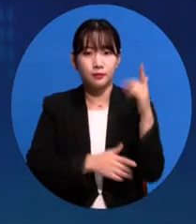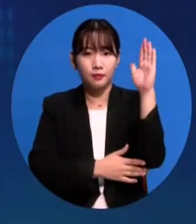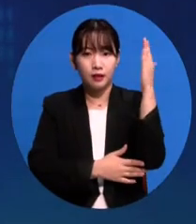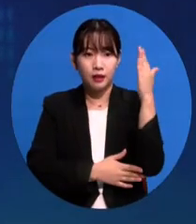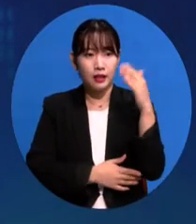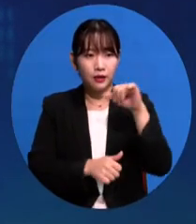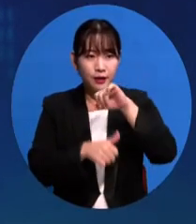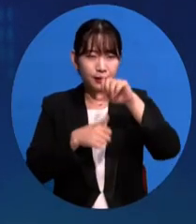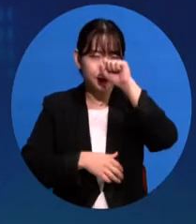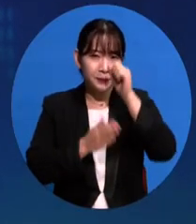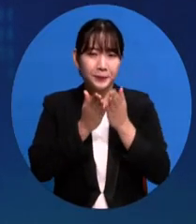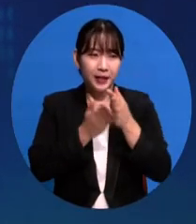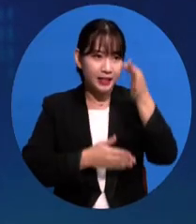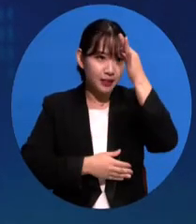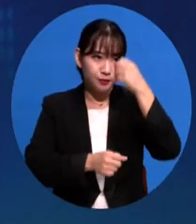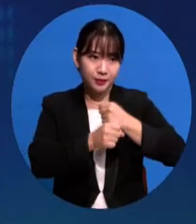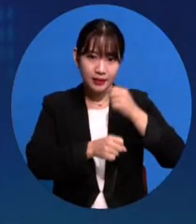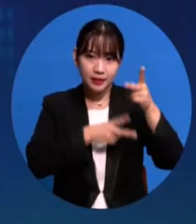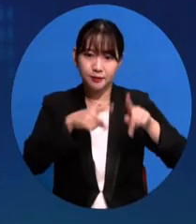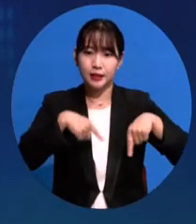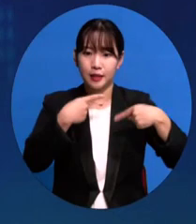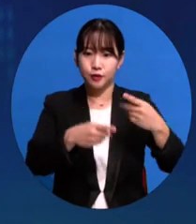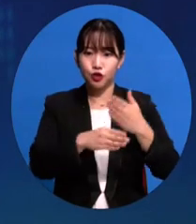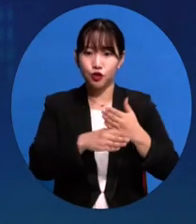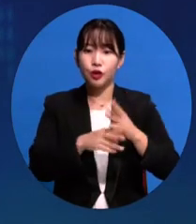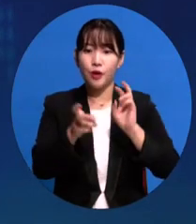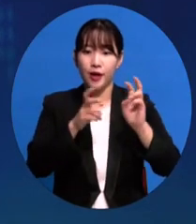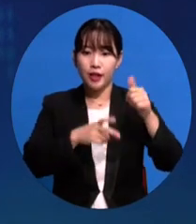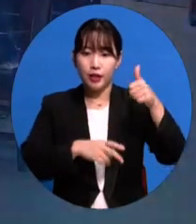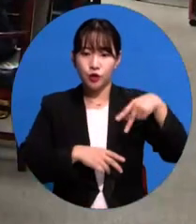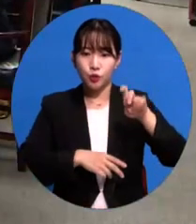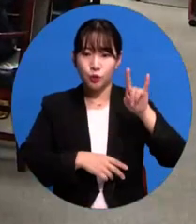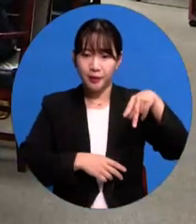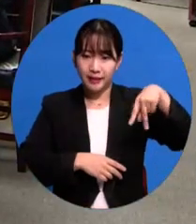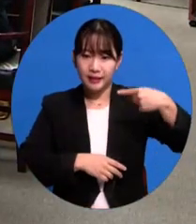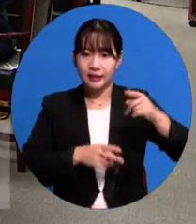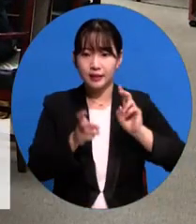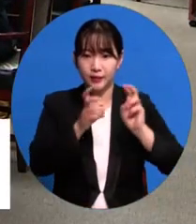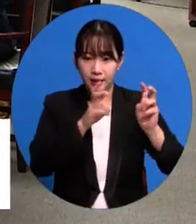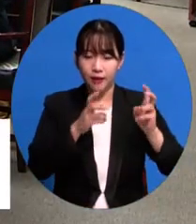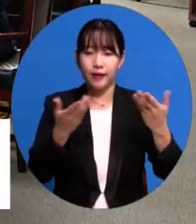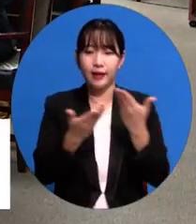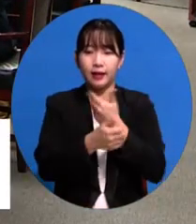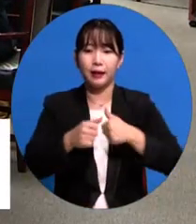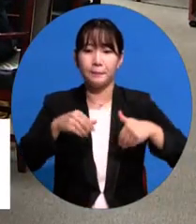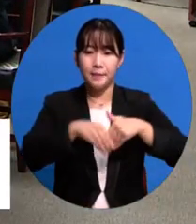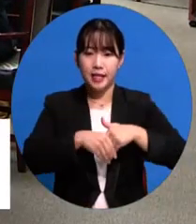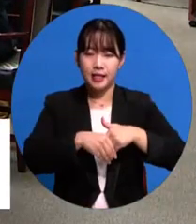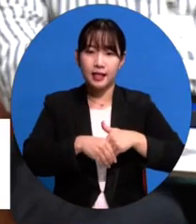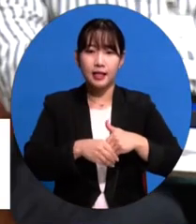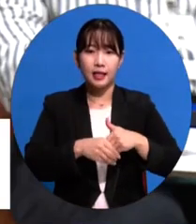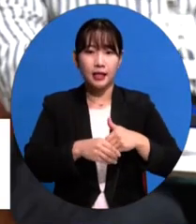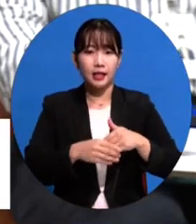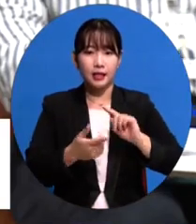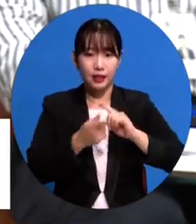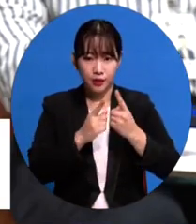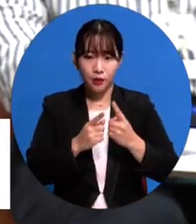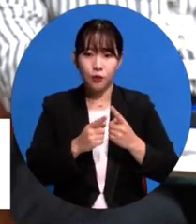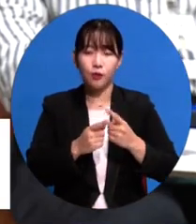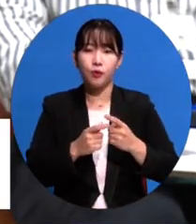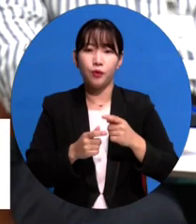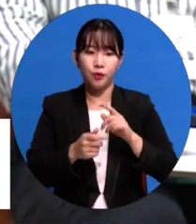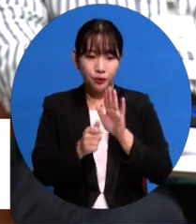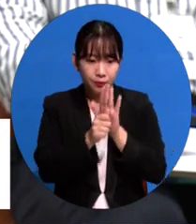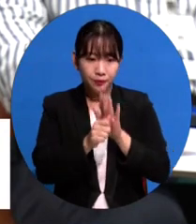목포시는 친환경 선박 기술 개발 사업에 참여 중인 주식회사 휴맥스 모빌리티와 업무 협약을 맺고 협력을 강화하기로